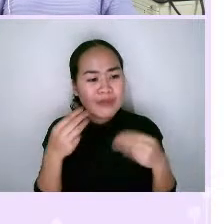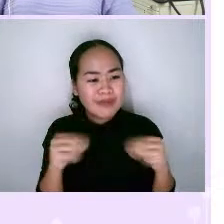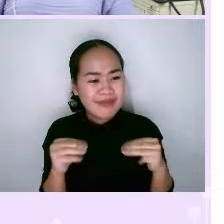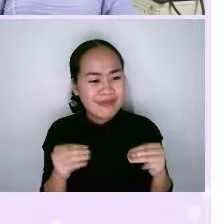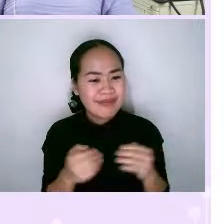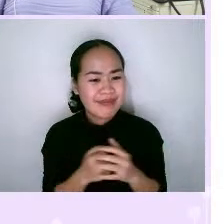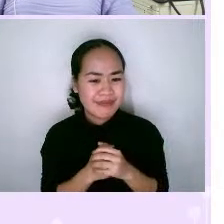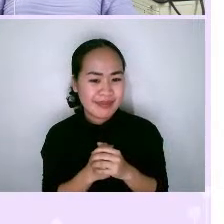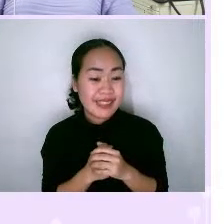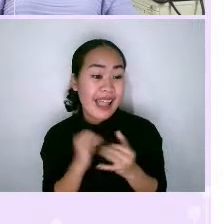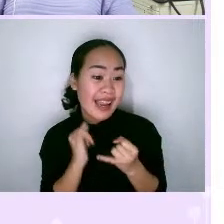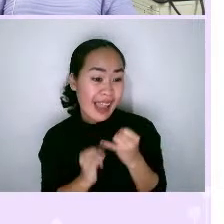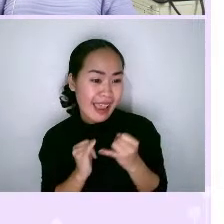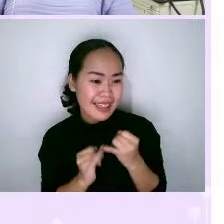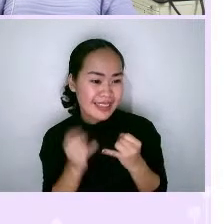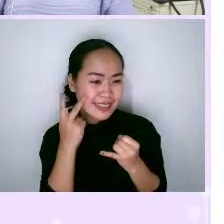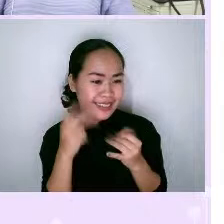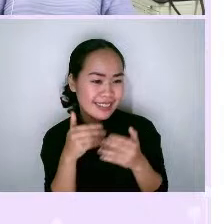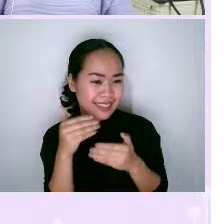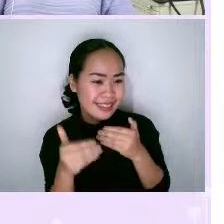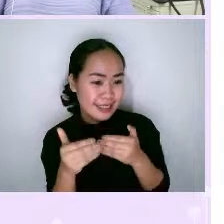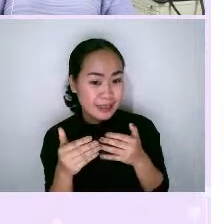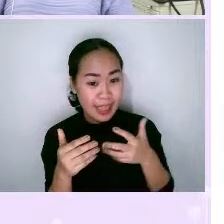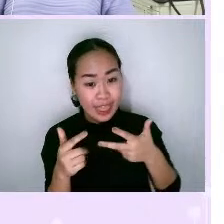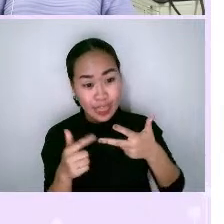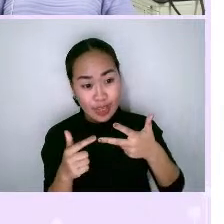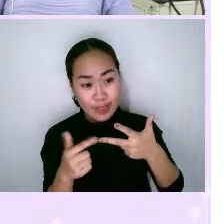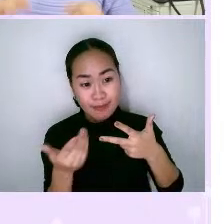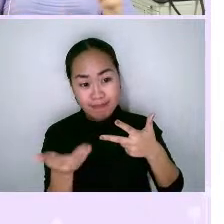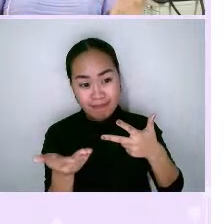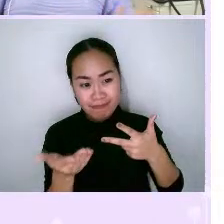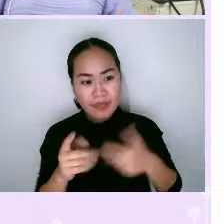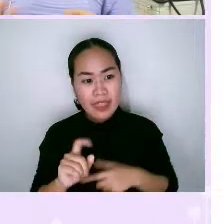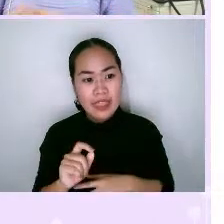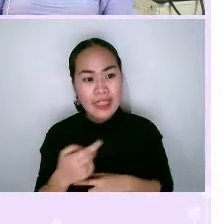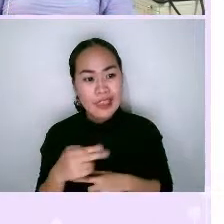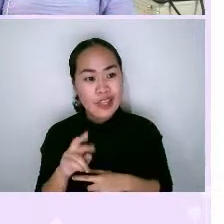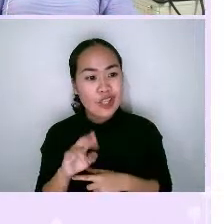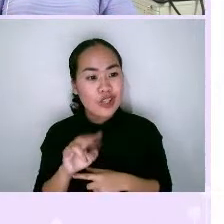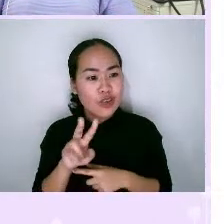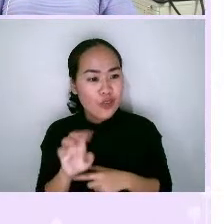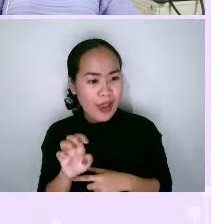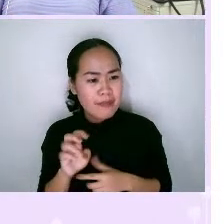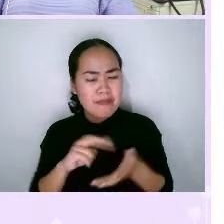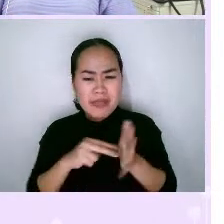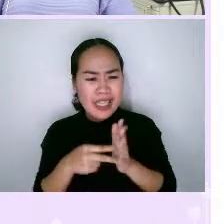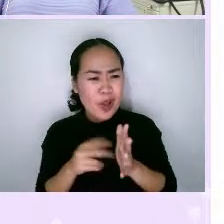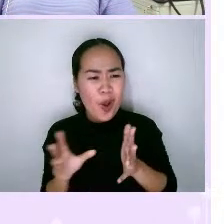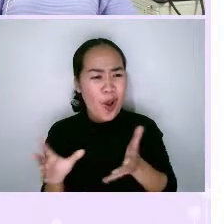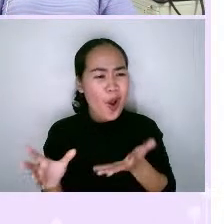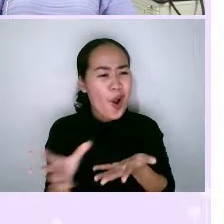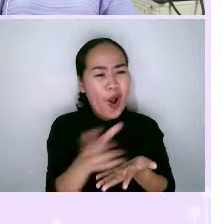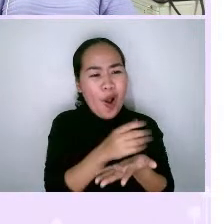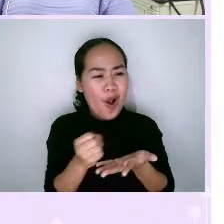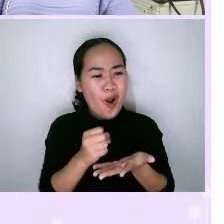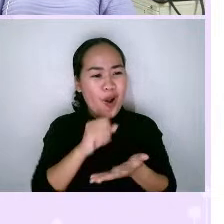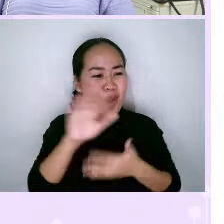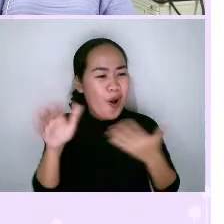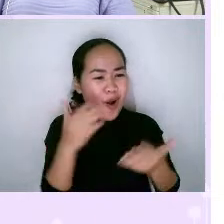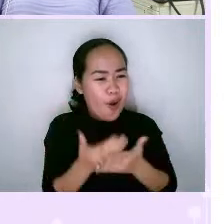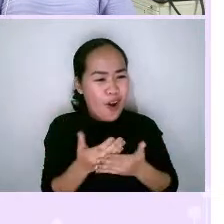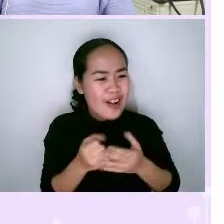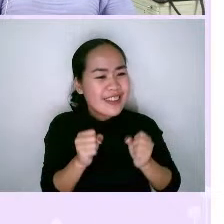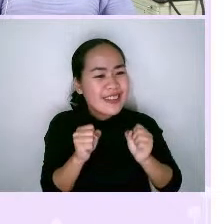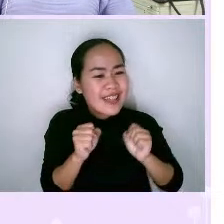ang panghuli po ay Thrive. So sinasabi natin kanina, having all the competencies na i-share ko po